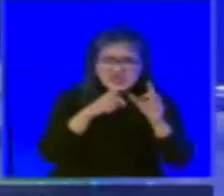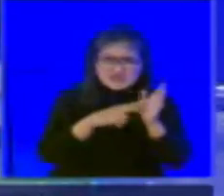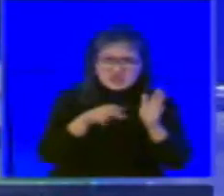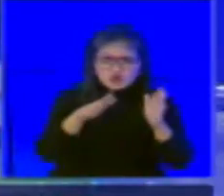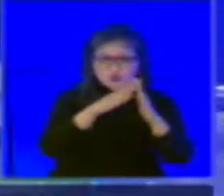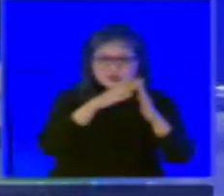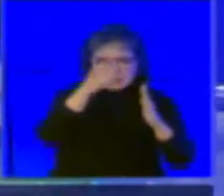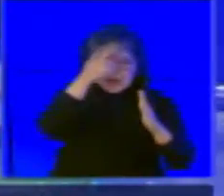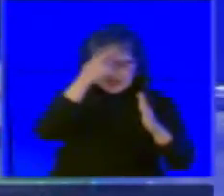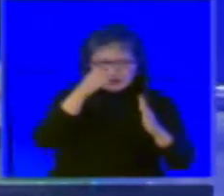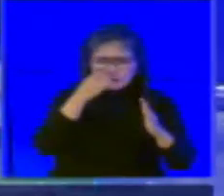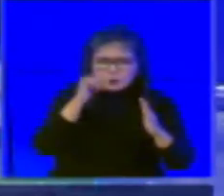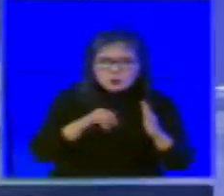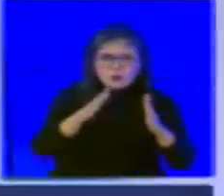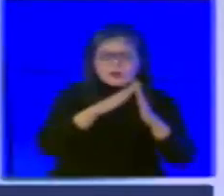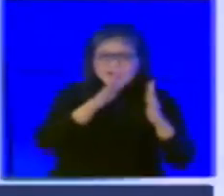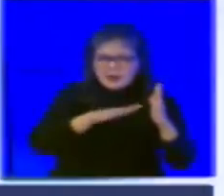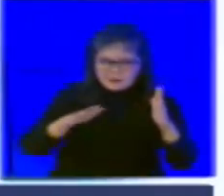seorang anaknya.